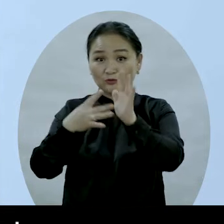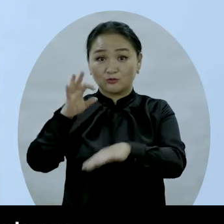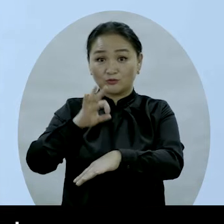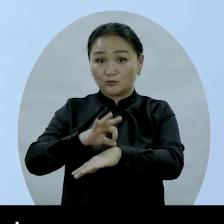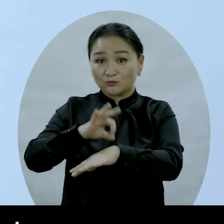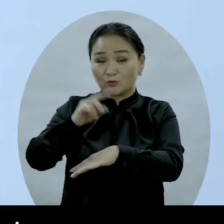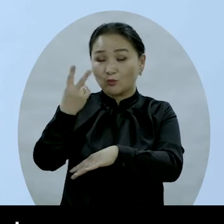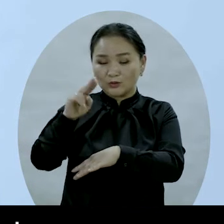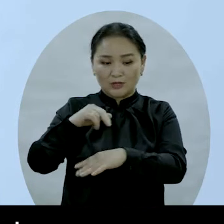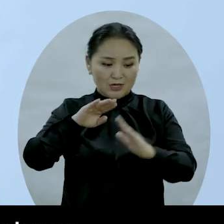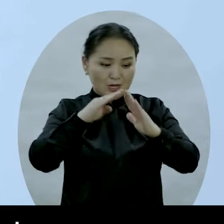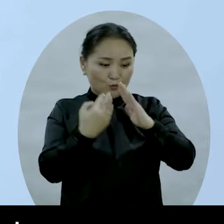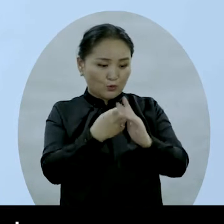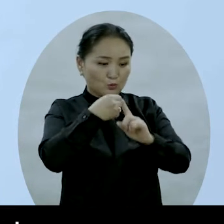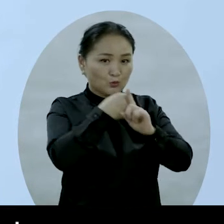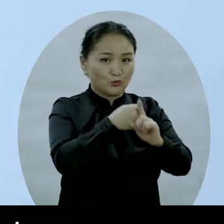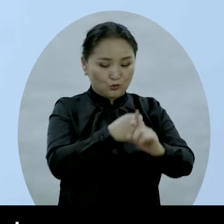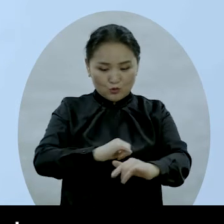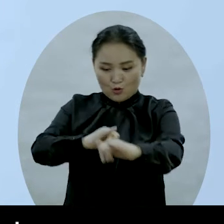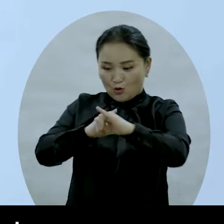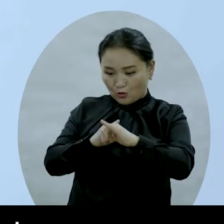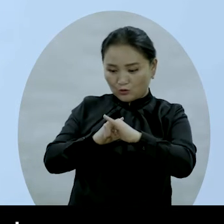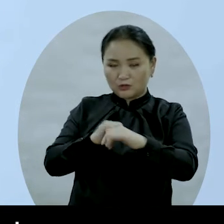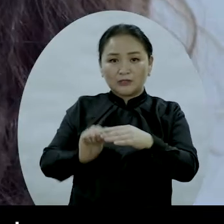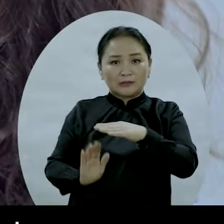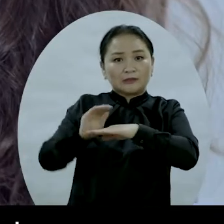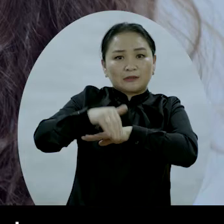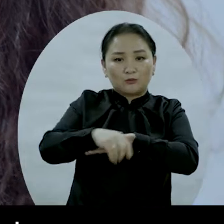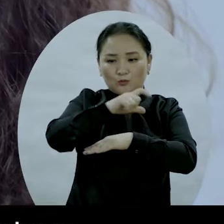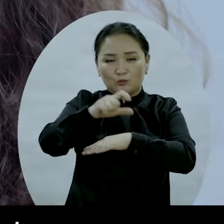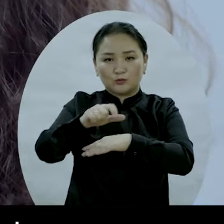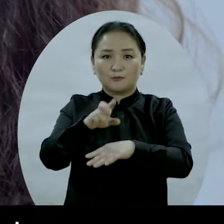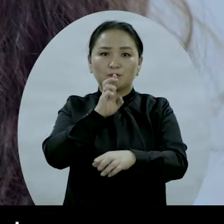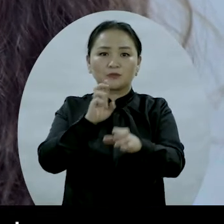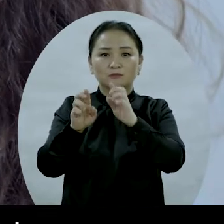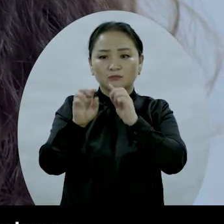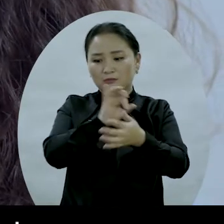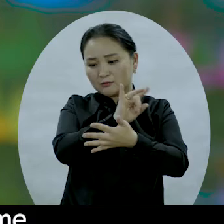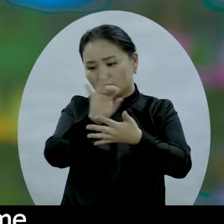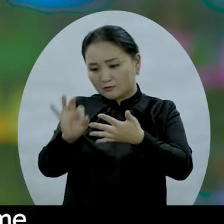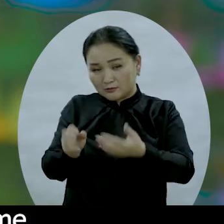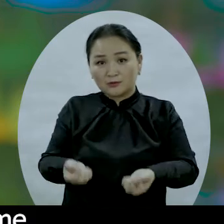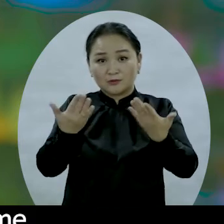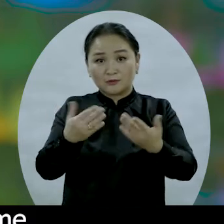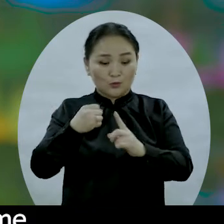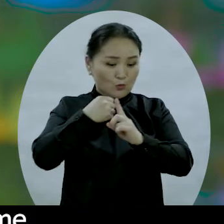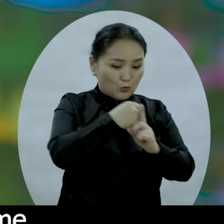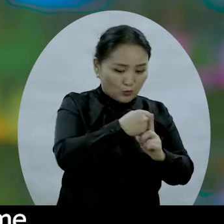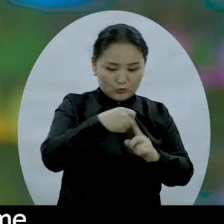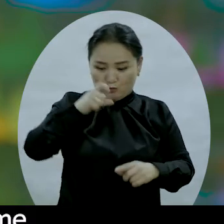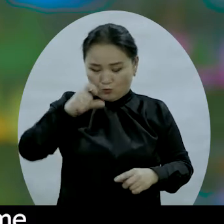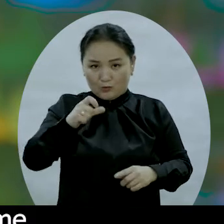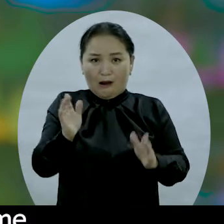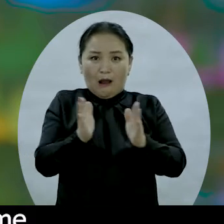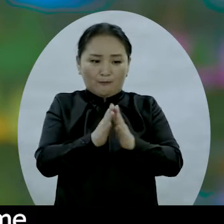COVID-19 цар тахлын нөлөөнд гэр бүлийн хүчирхийллийн хохирогч даван туулагчдад олон олон эрсдлүүдийг бий болгосон. Хүчирхийлэл үүлдэгчтэй